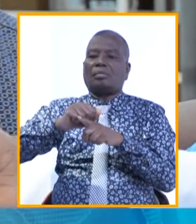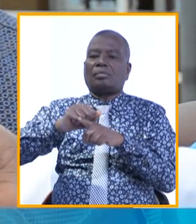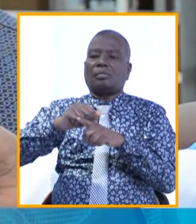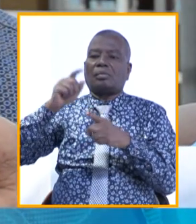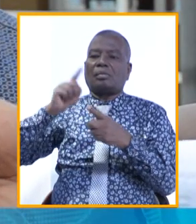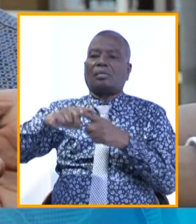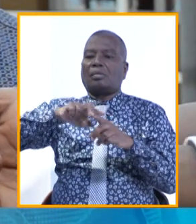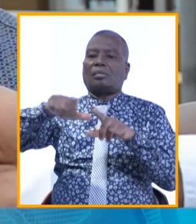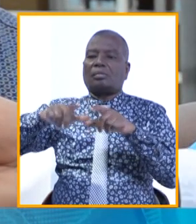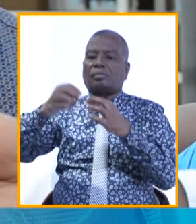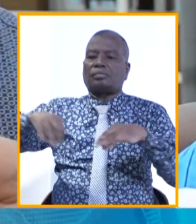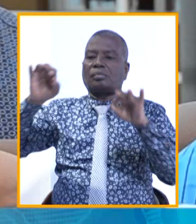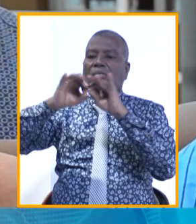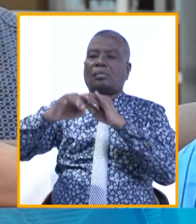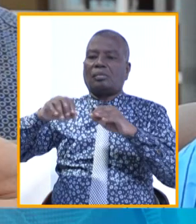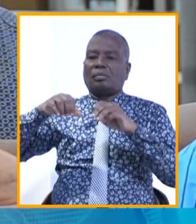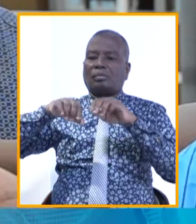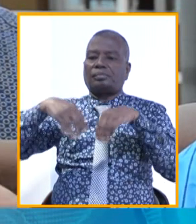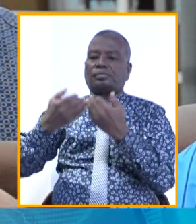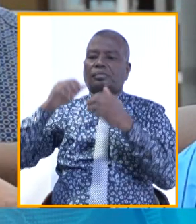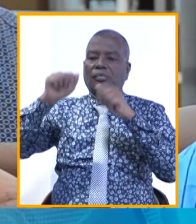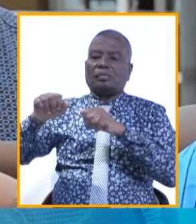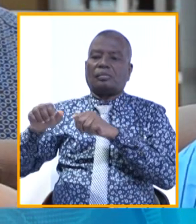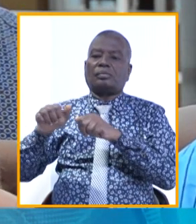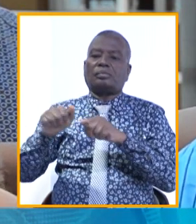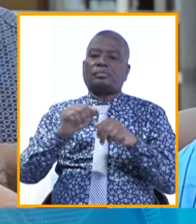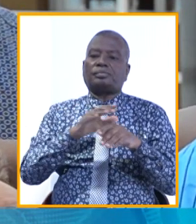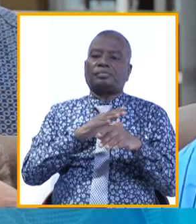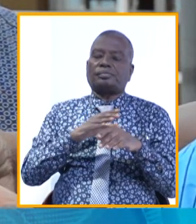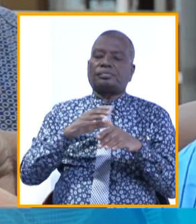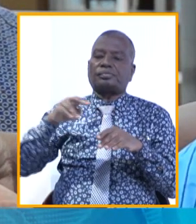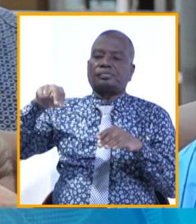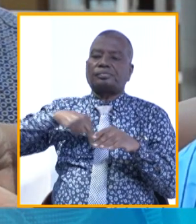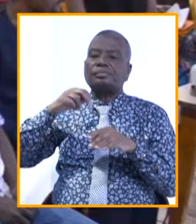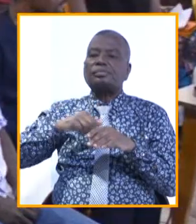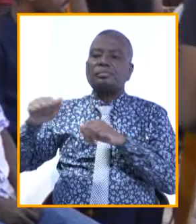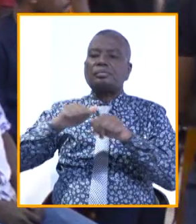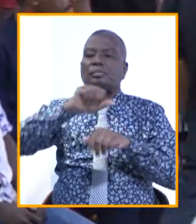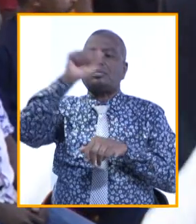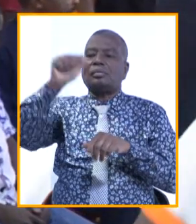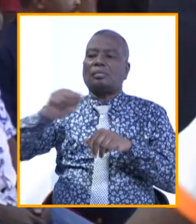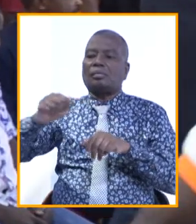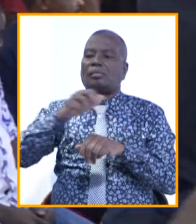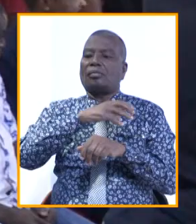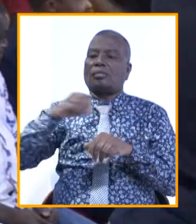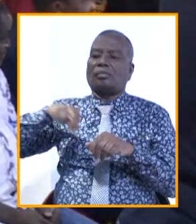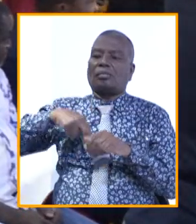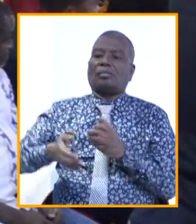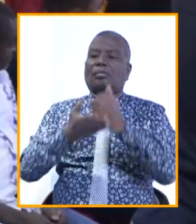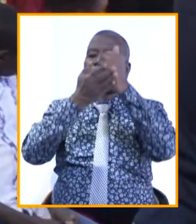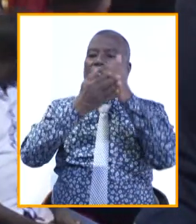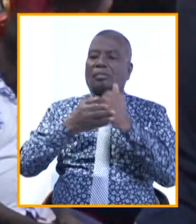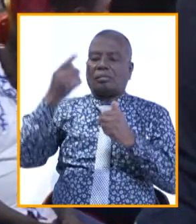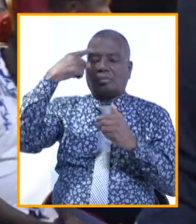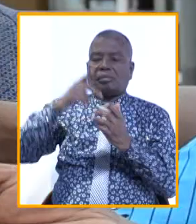leur organisation, comment elles peuvent s'organiser. Nous procédons à l'alphabétisation. Nous également, nous les aidons